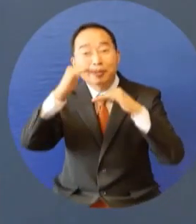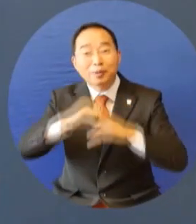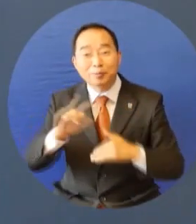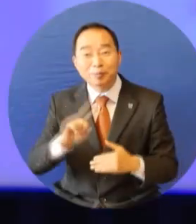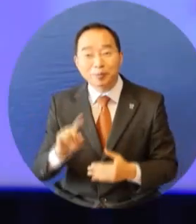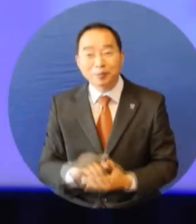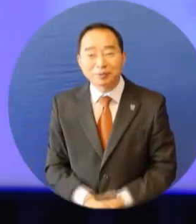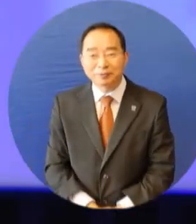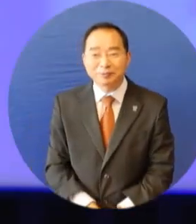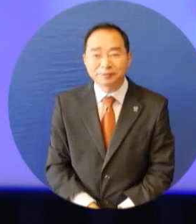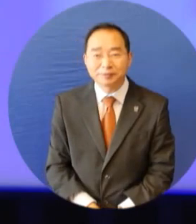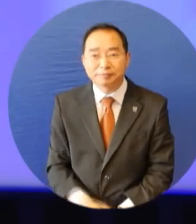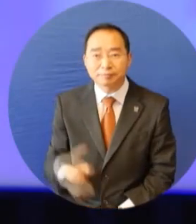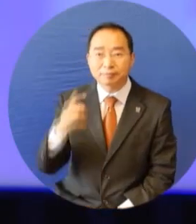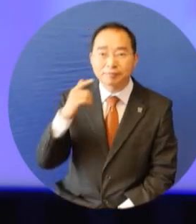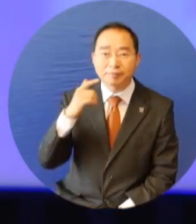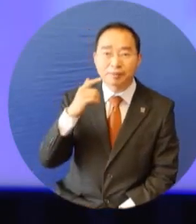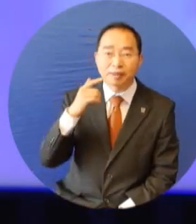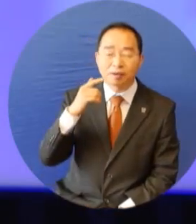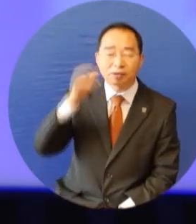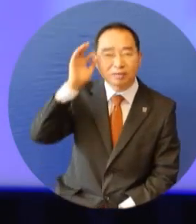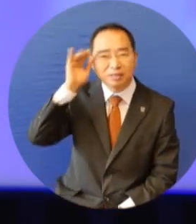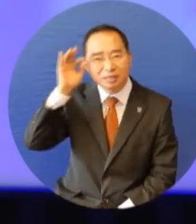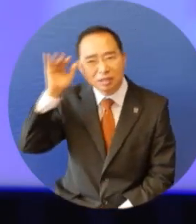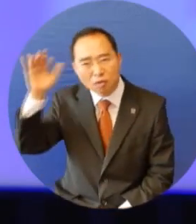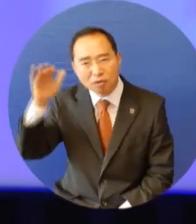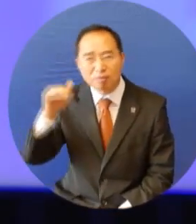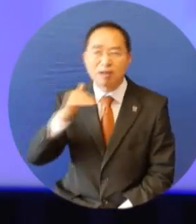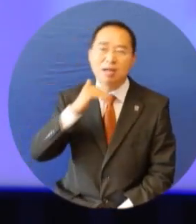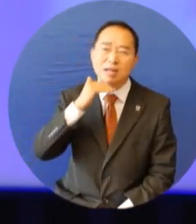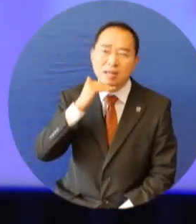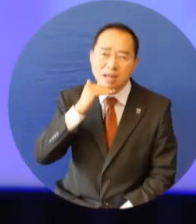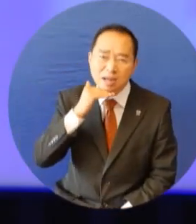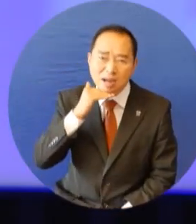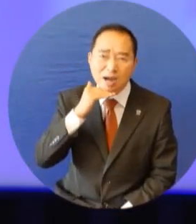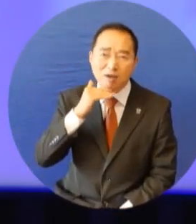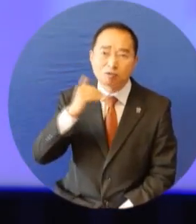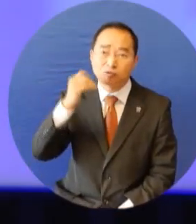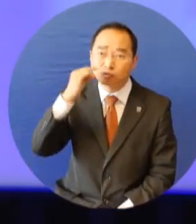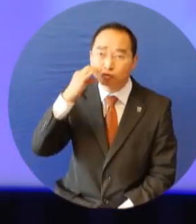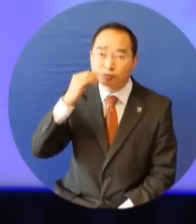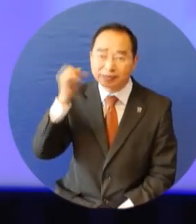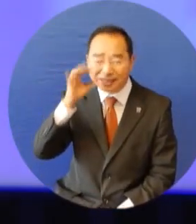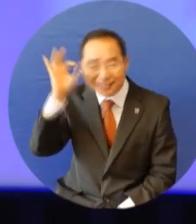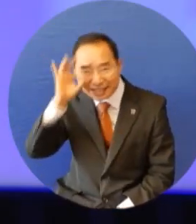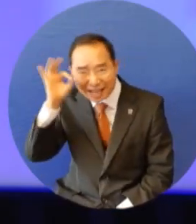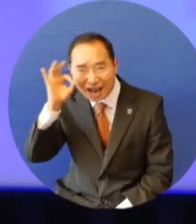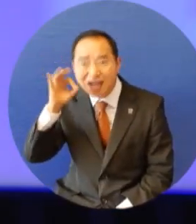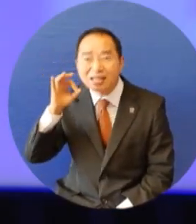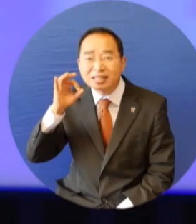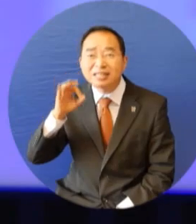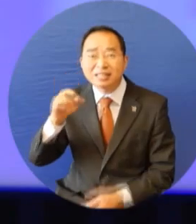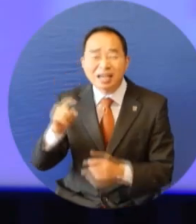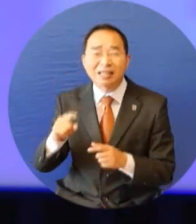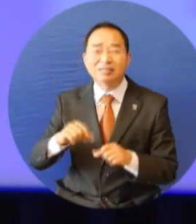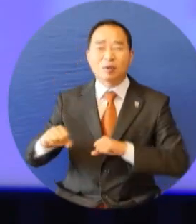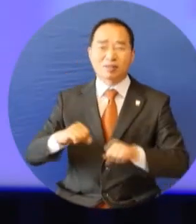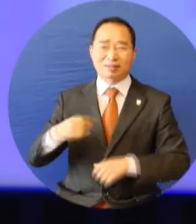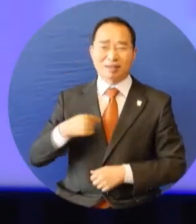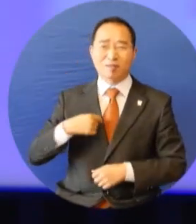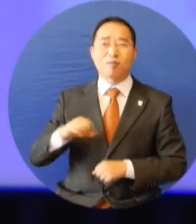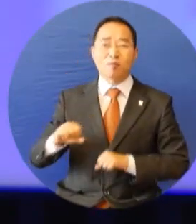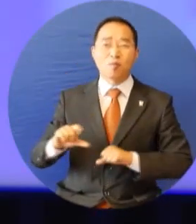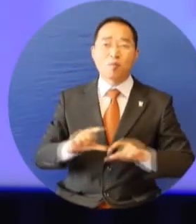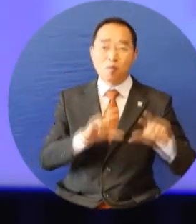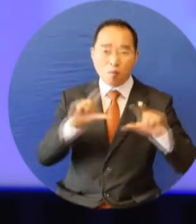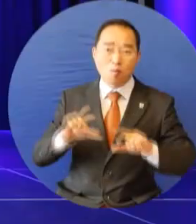영화인가요? 사실 막 그 그리워하고 기다려지고 궁금해서 또